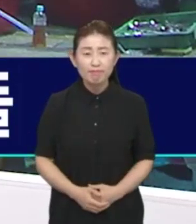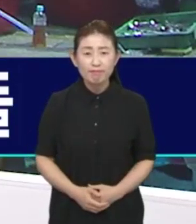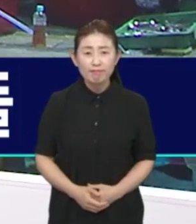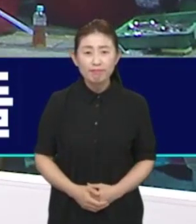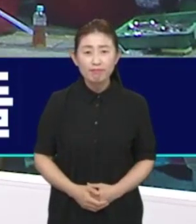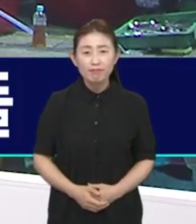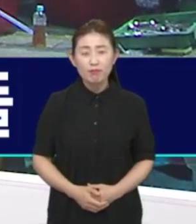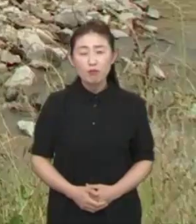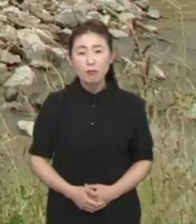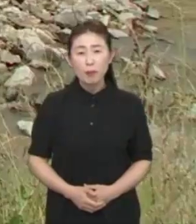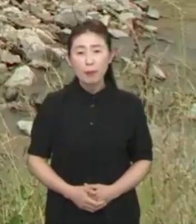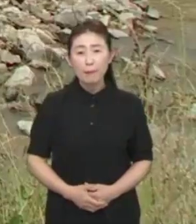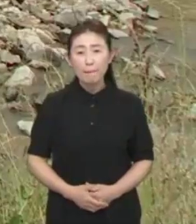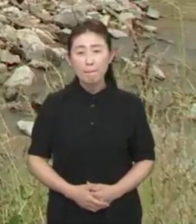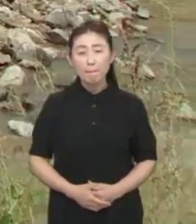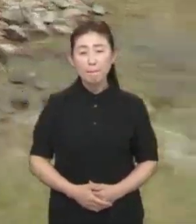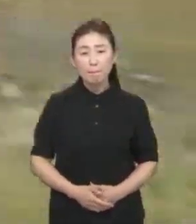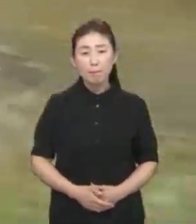만나봤습니다.